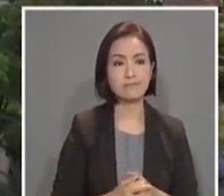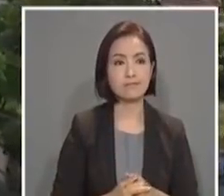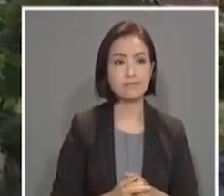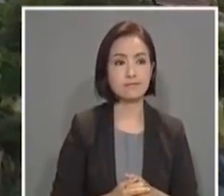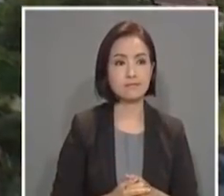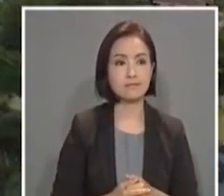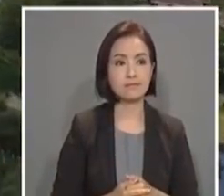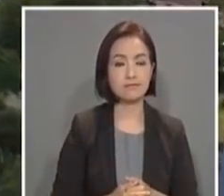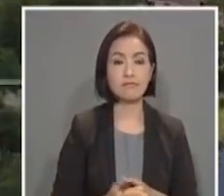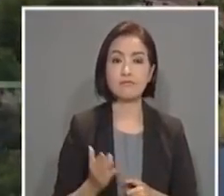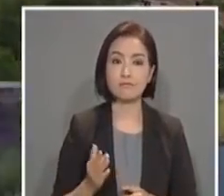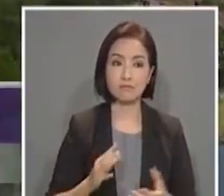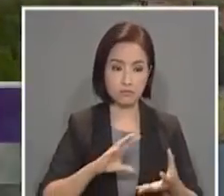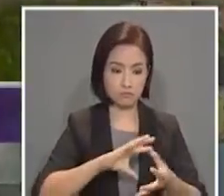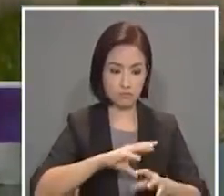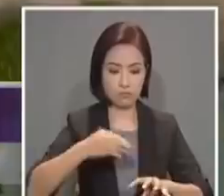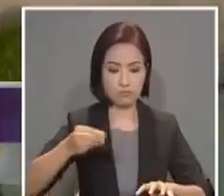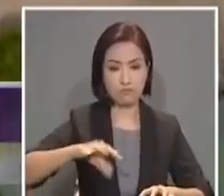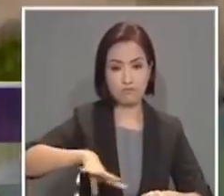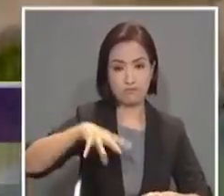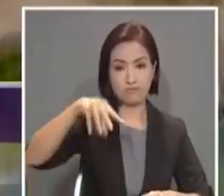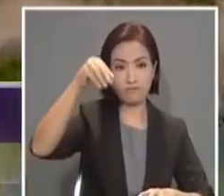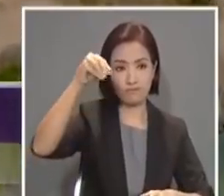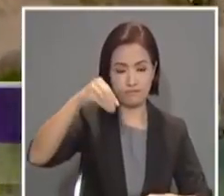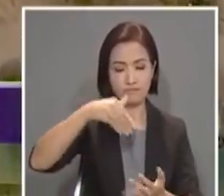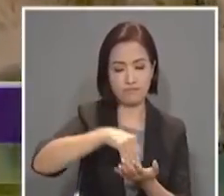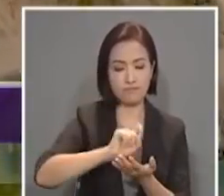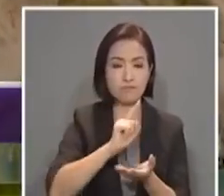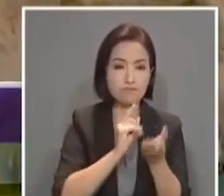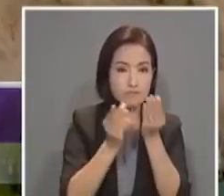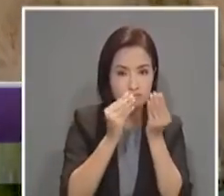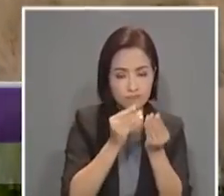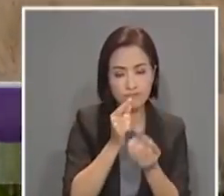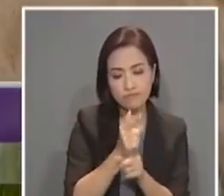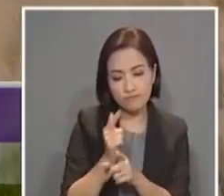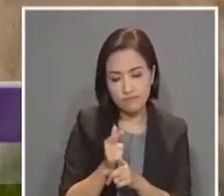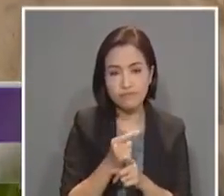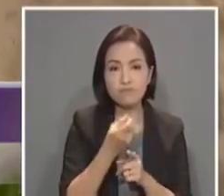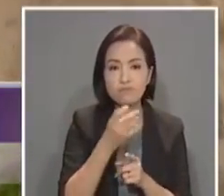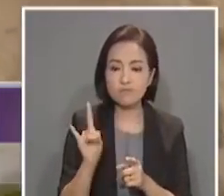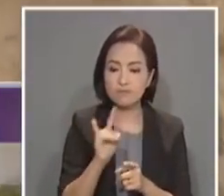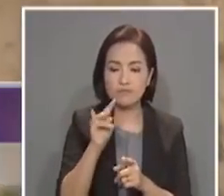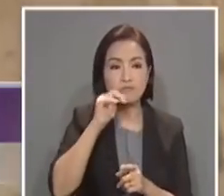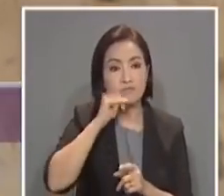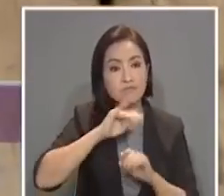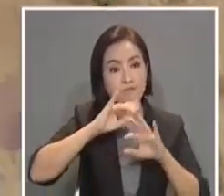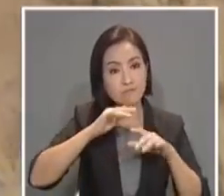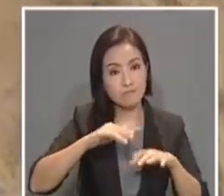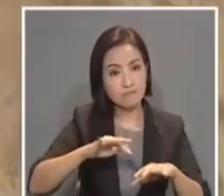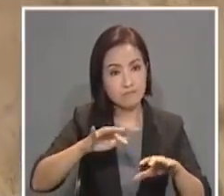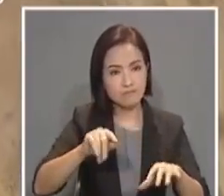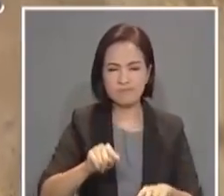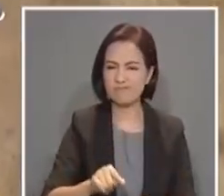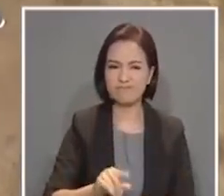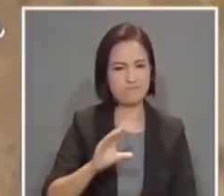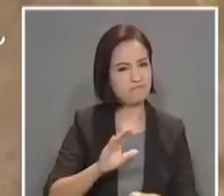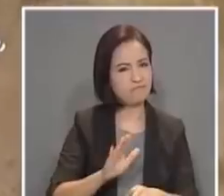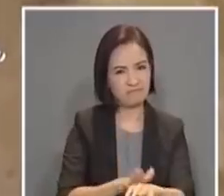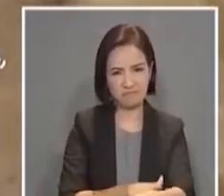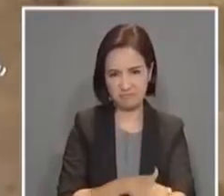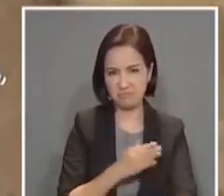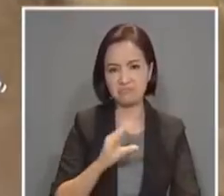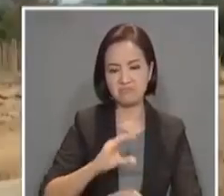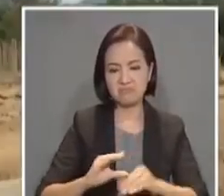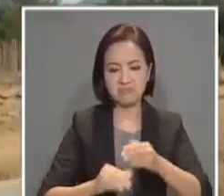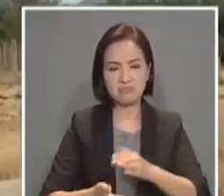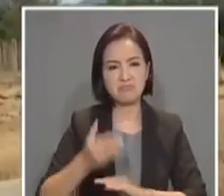อควาเรียมหอยสังหรือโครงการสร้างศูนย์การศึกษาการเพาะเลี้ยงสัตว์น้ำทะเลสาบสงขลาแม้จะมีความล่าช้าในการก่อสร้างนานกว่า10